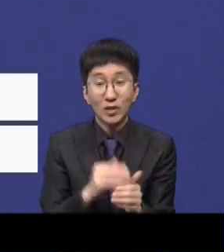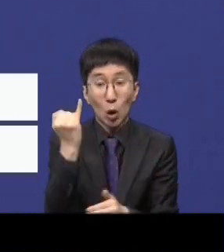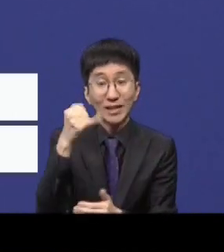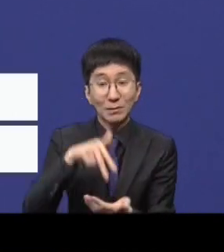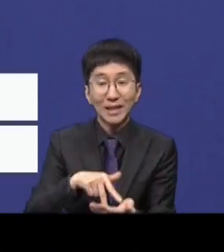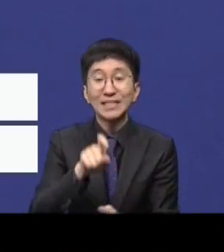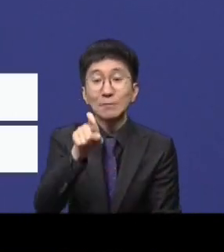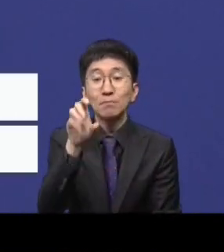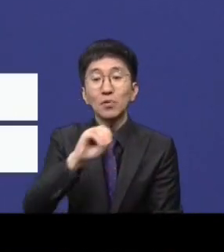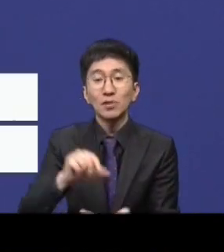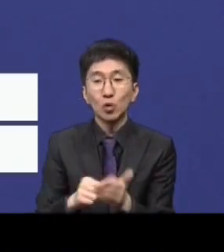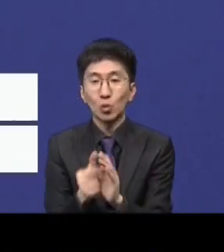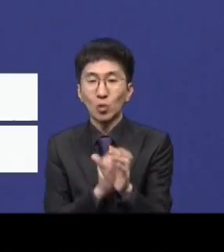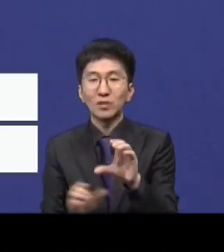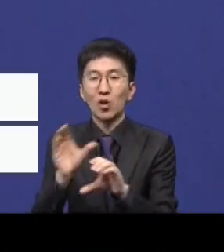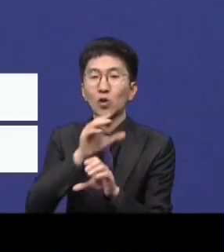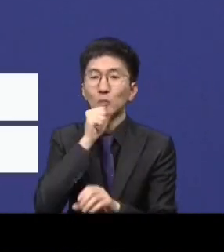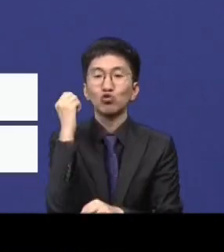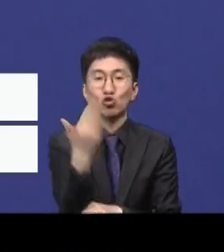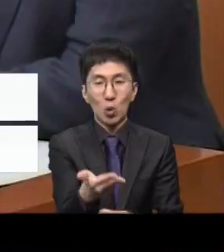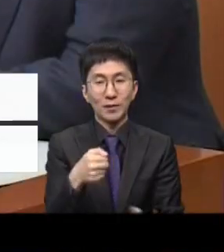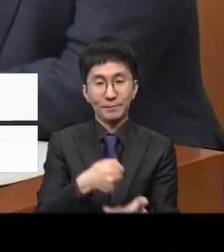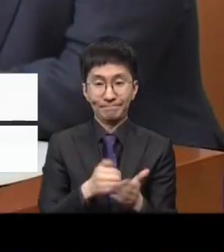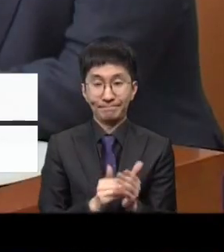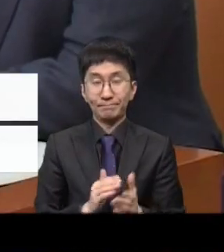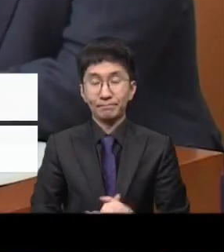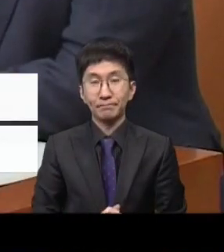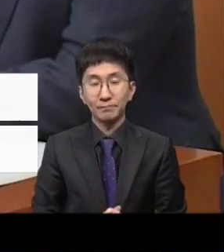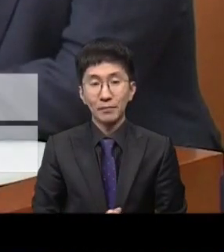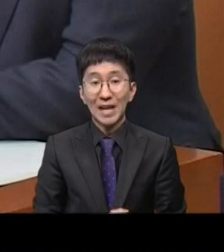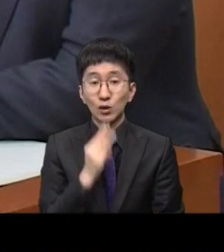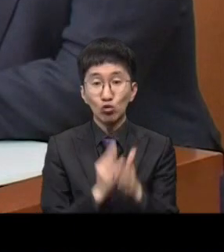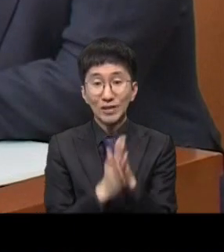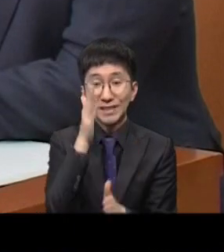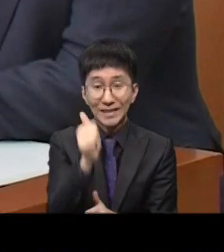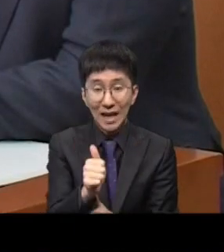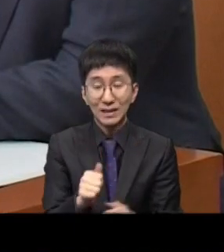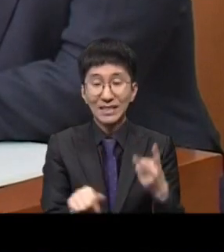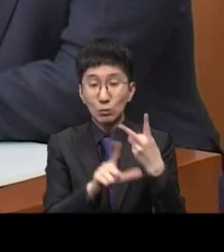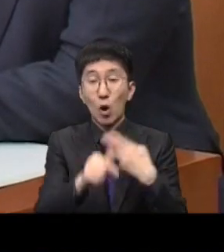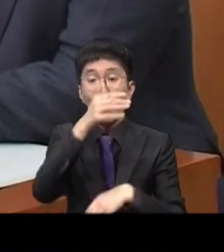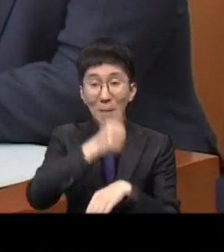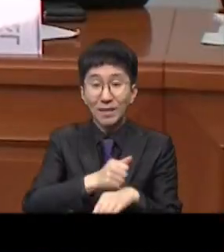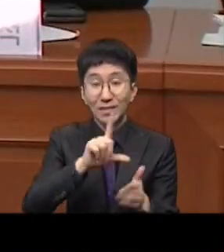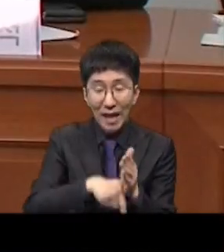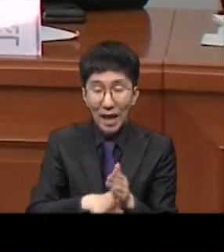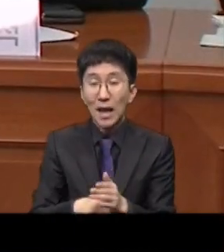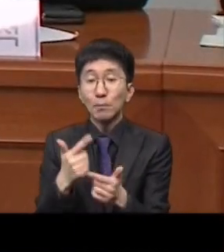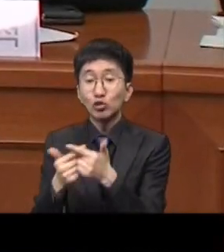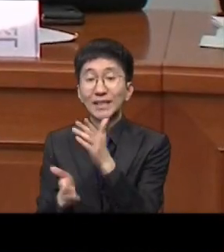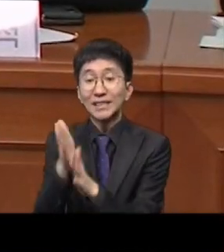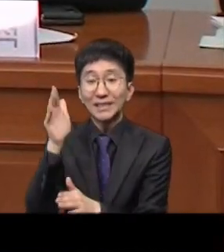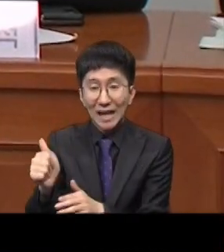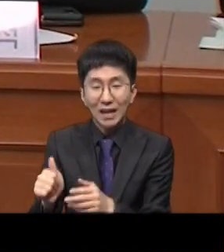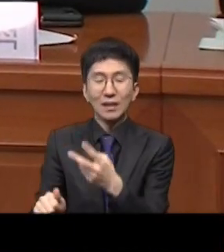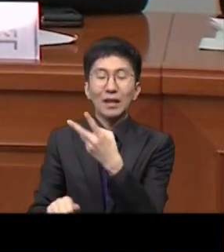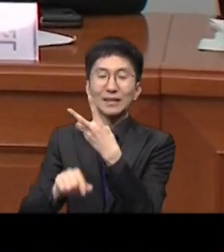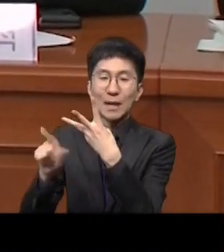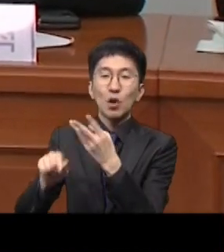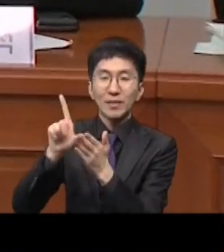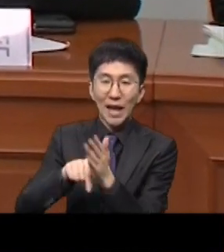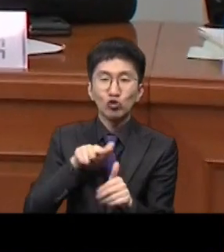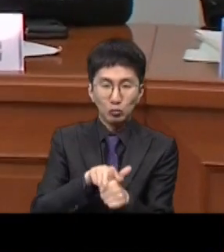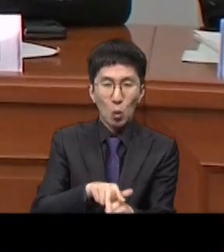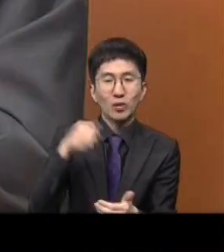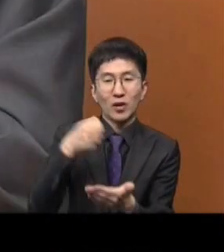후보에겐 10%의 가산점을 주기로 했습니다. 서울시장은 2월 말 정도에 부산시장은 3월쯤 후보가 확정될